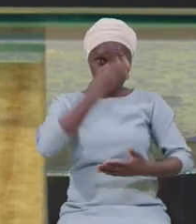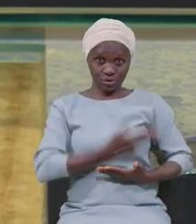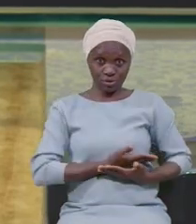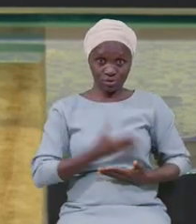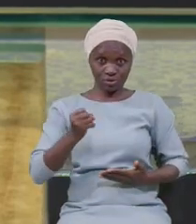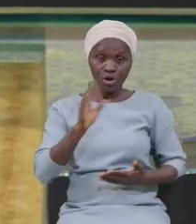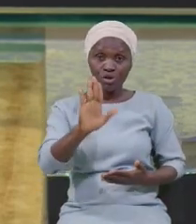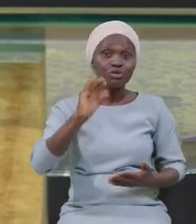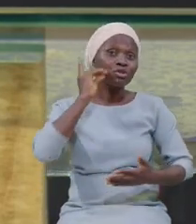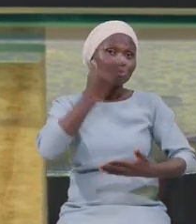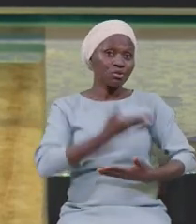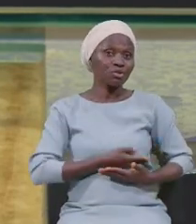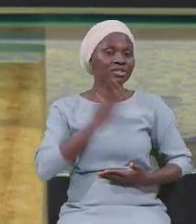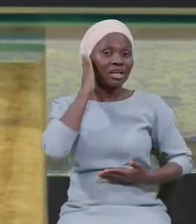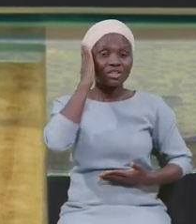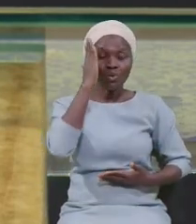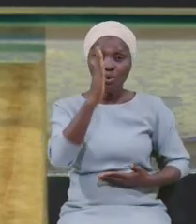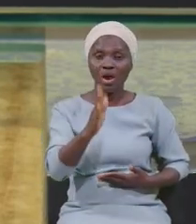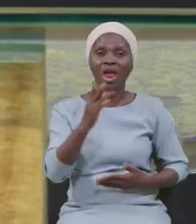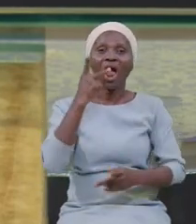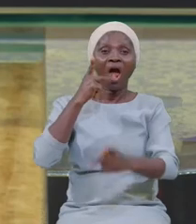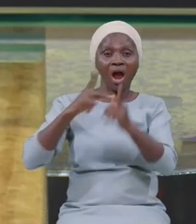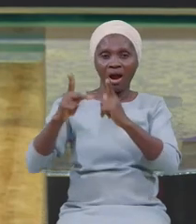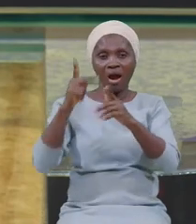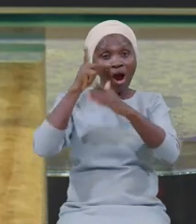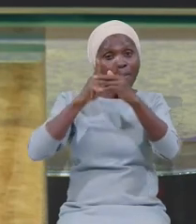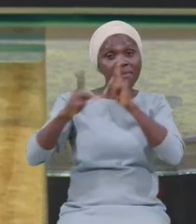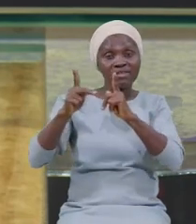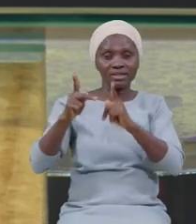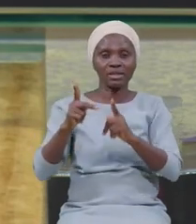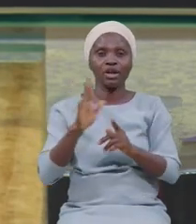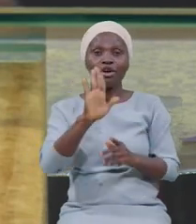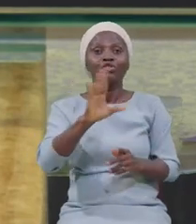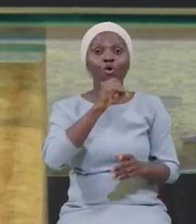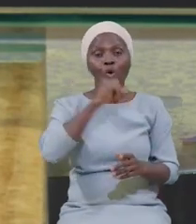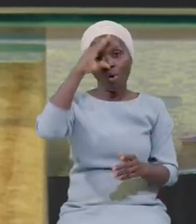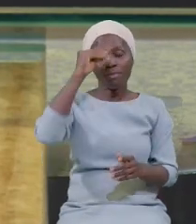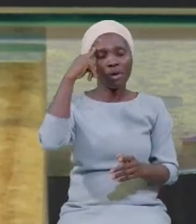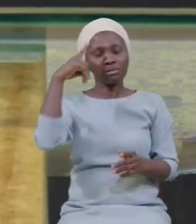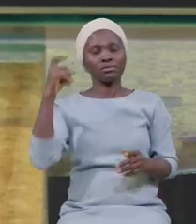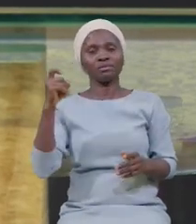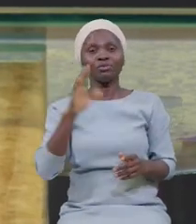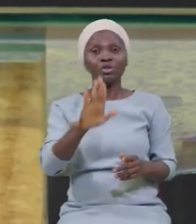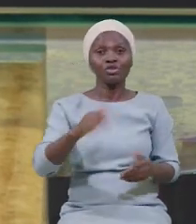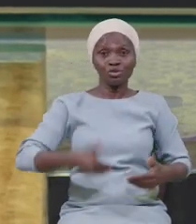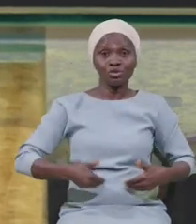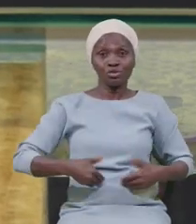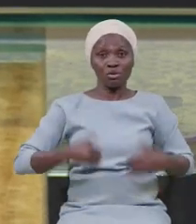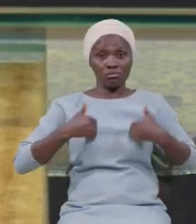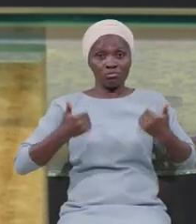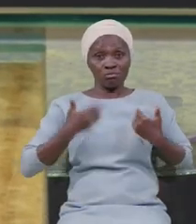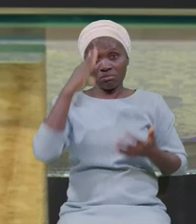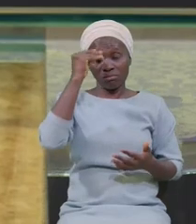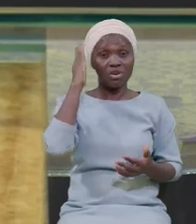prophétiseront. Vos vieillards auront des songes. Et vos jeunes gens des visions.